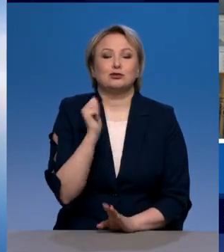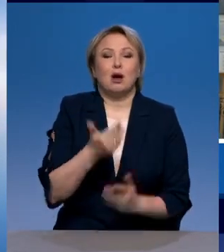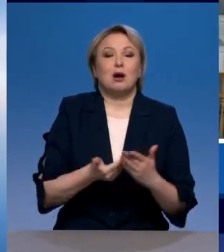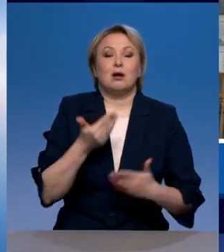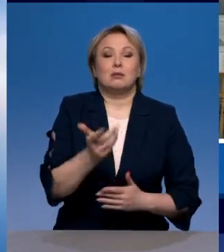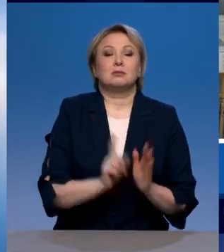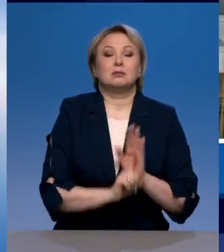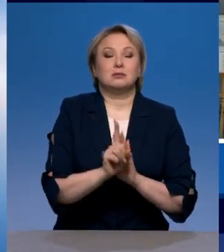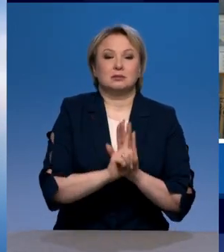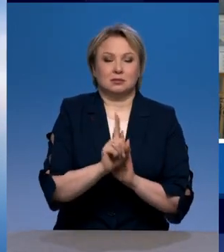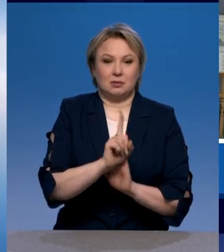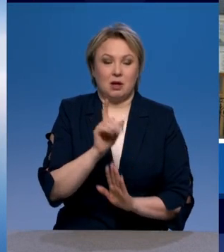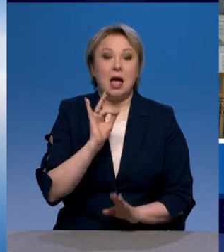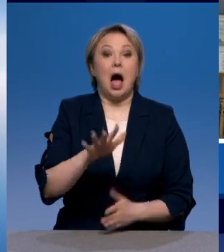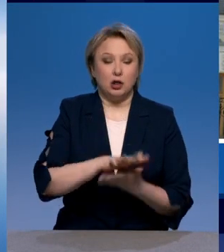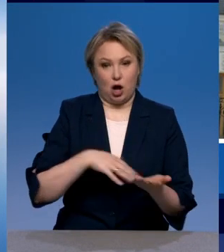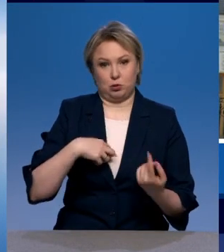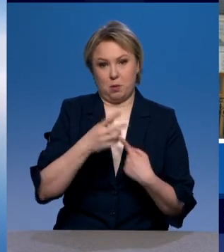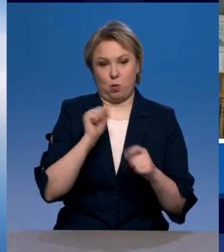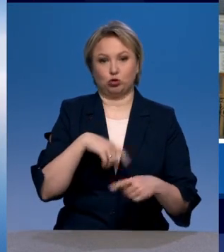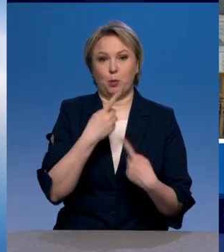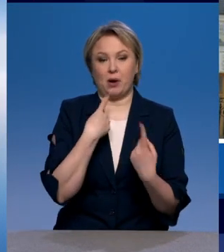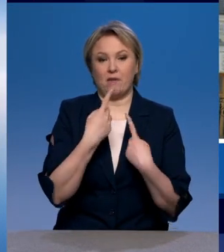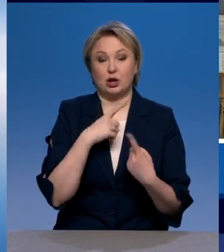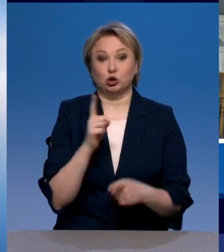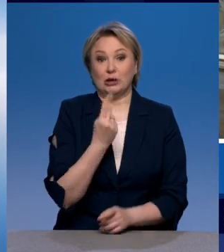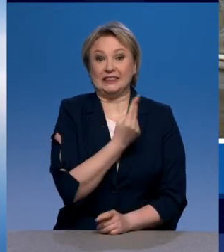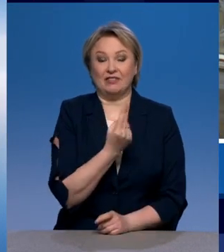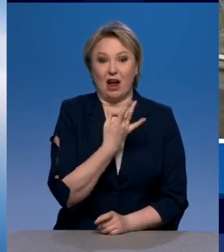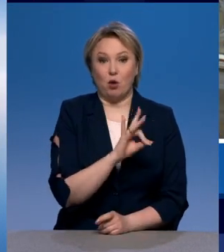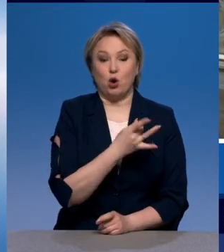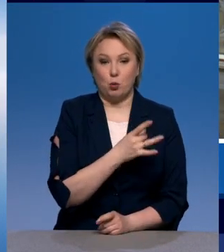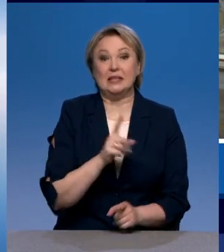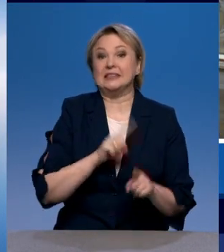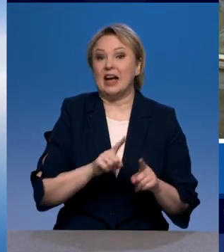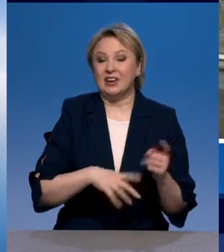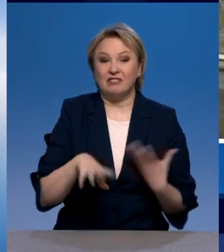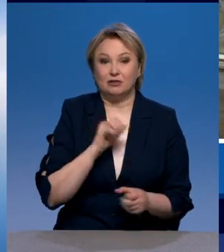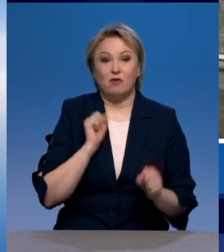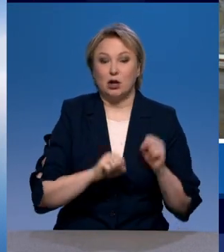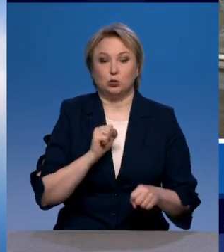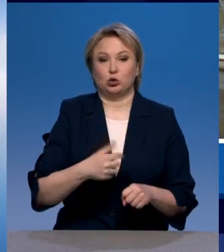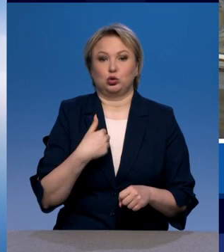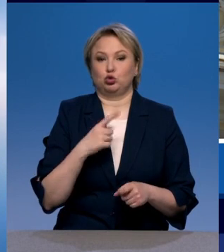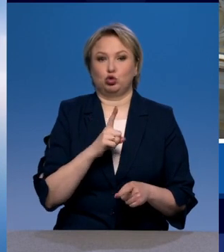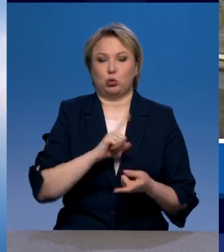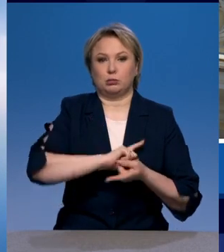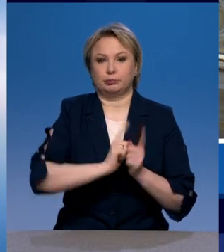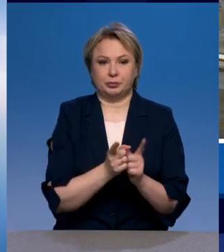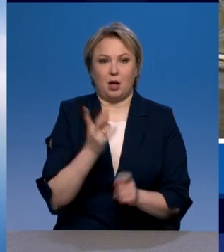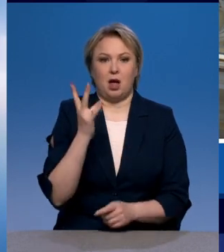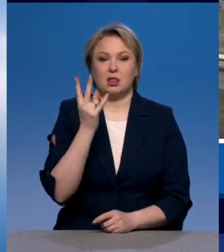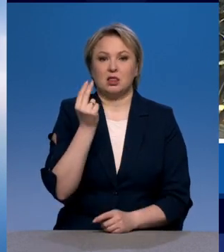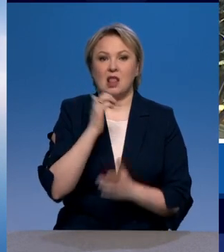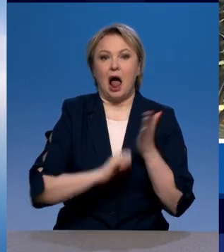например, заговорить о том, что цифровой рубль, скорее всего, вынудит нас с вами провести налоговую реформу. Да, и вот эти все,